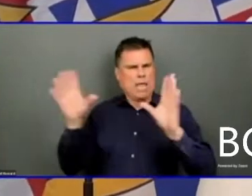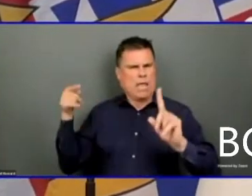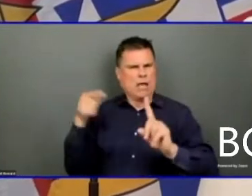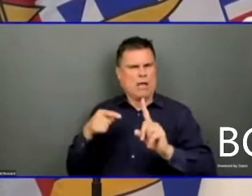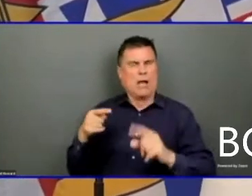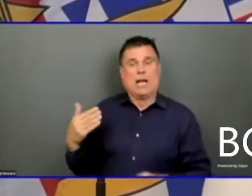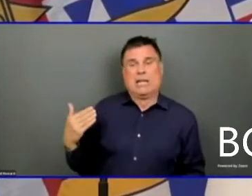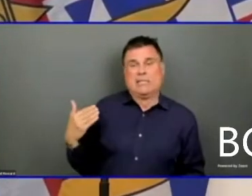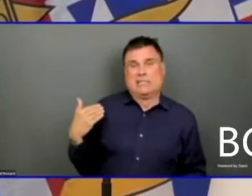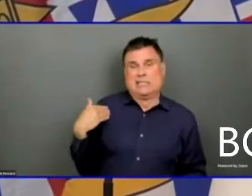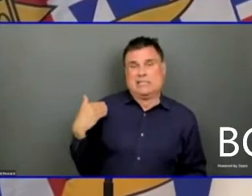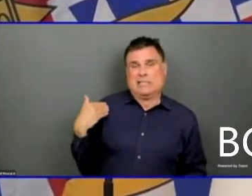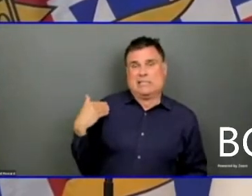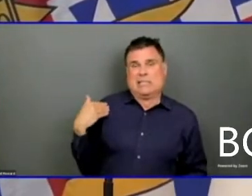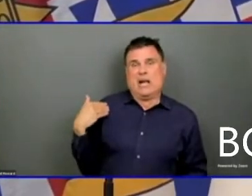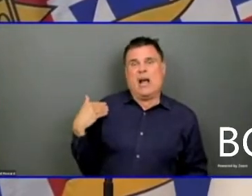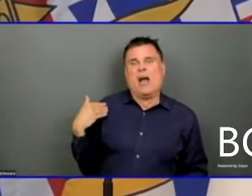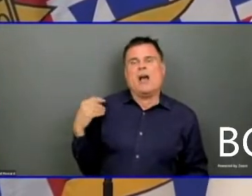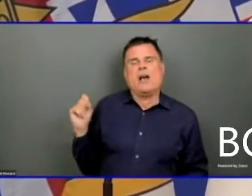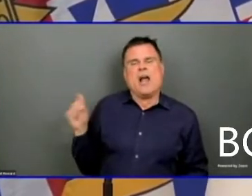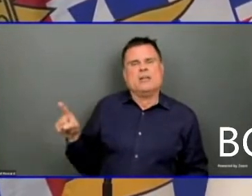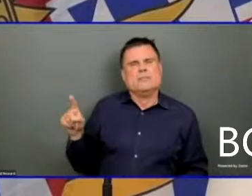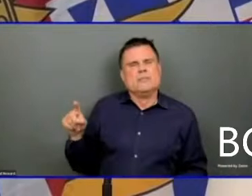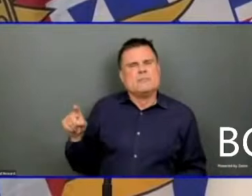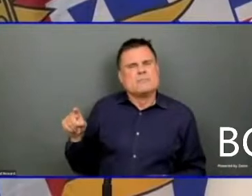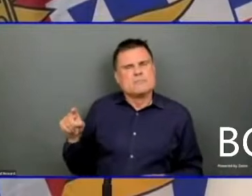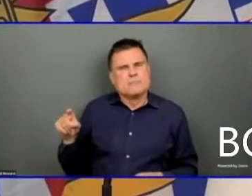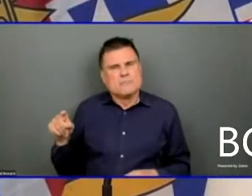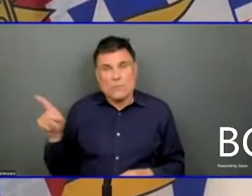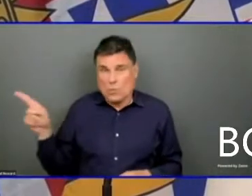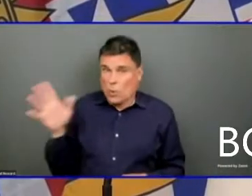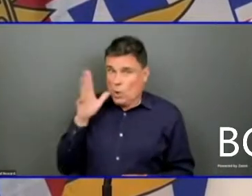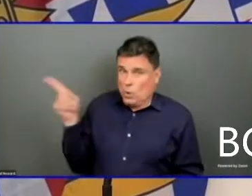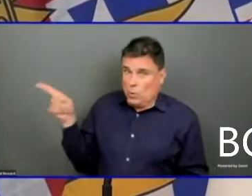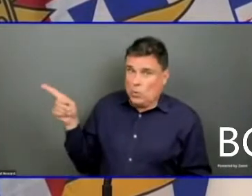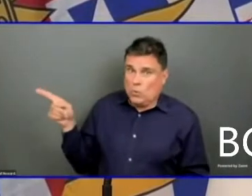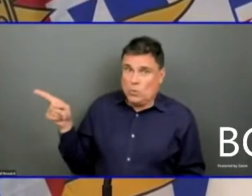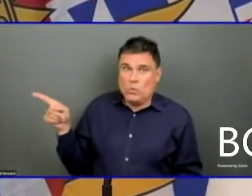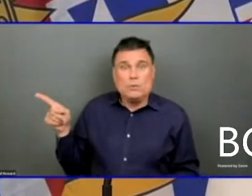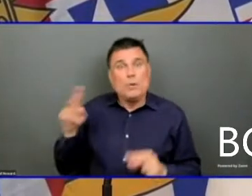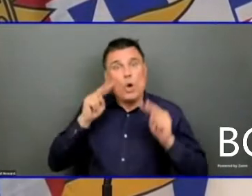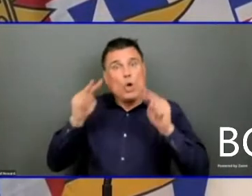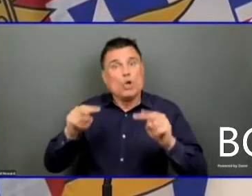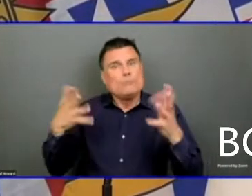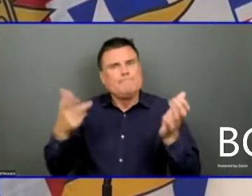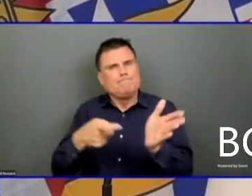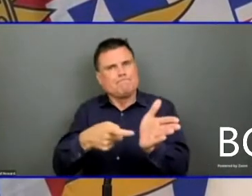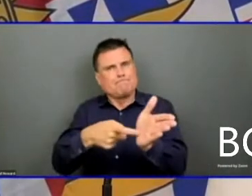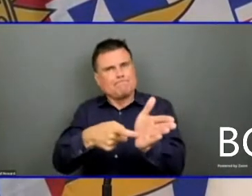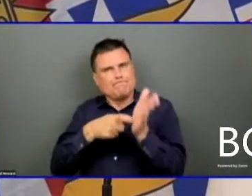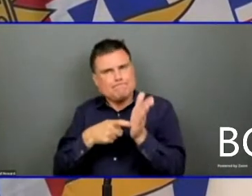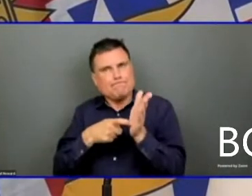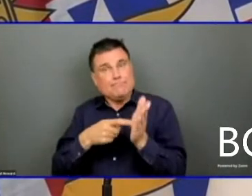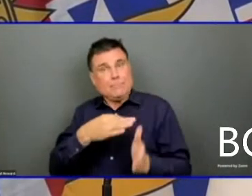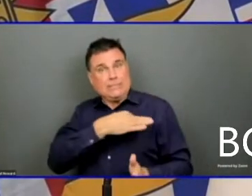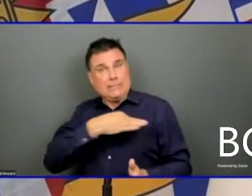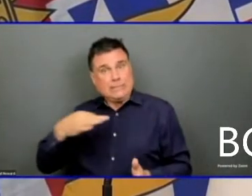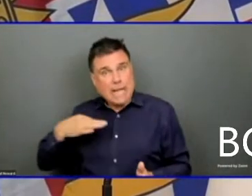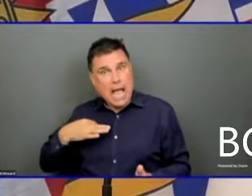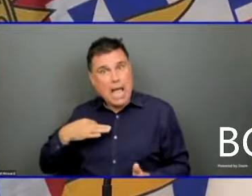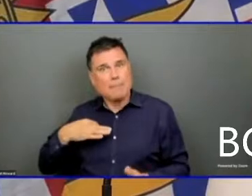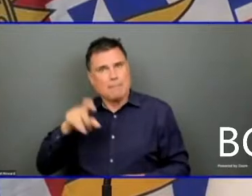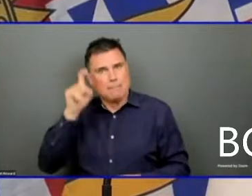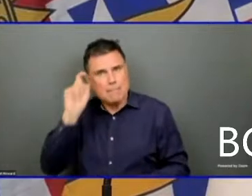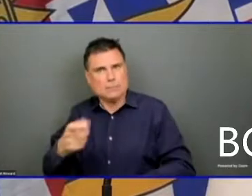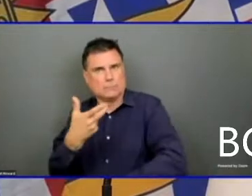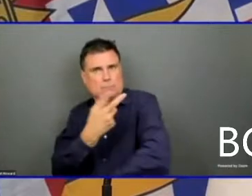Is there a chance that you will look at mandatory vaccination for care home workers? 又是提到这个问